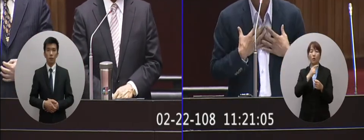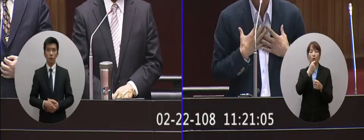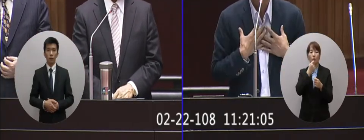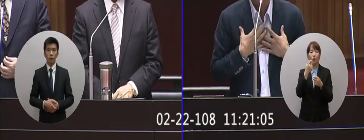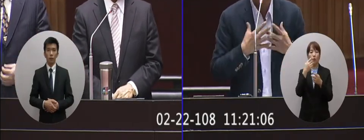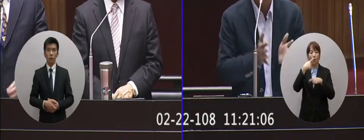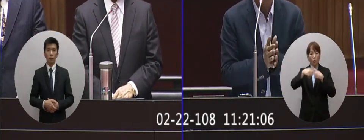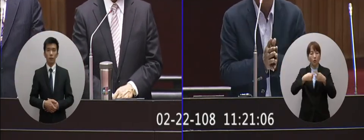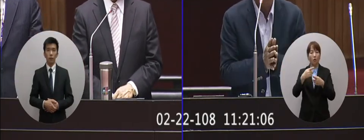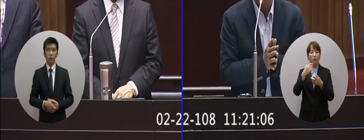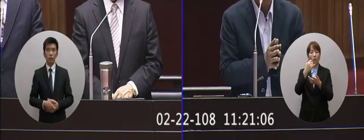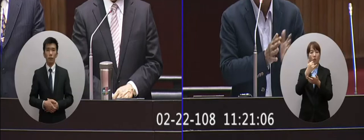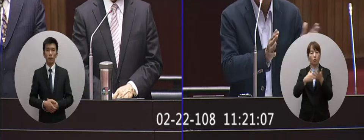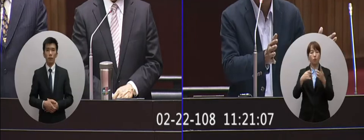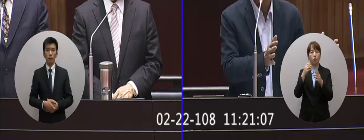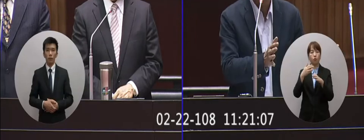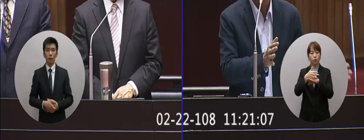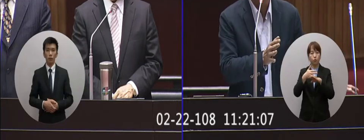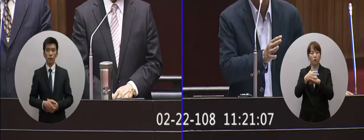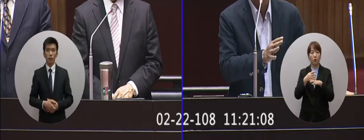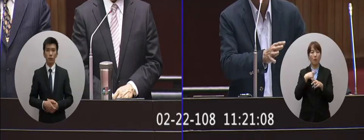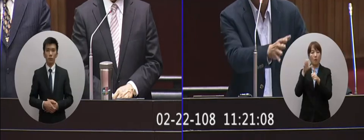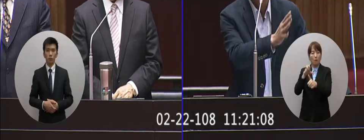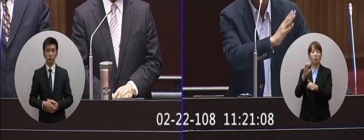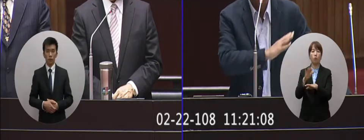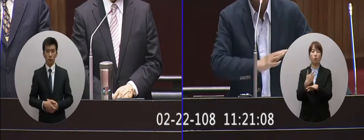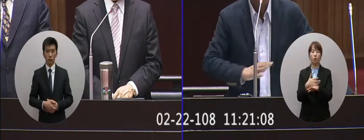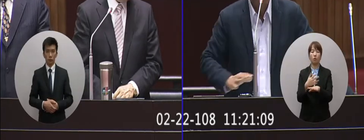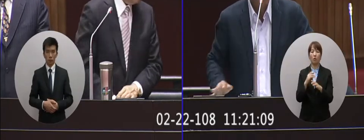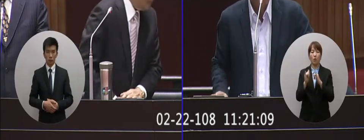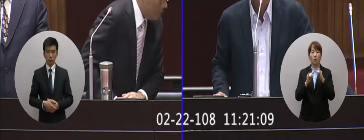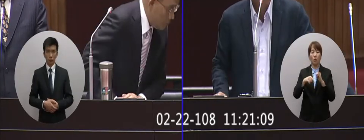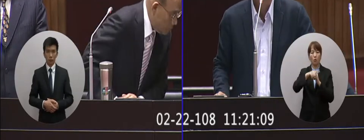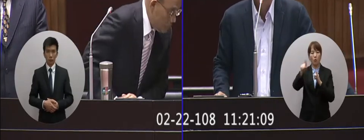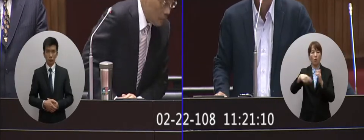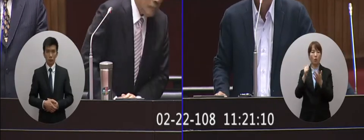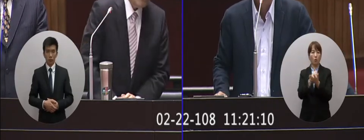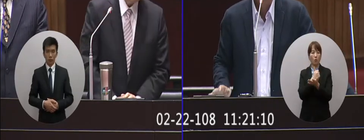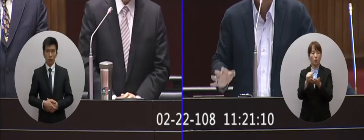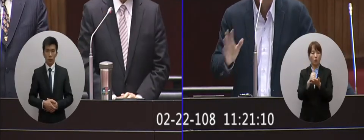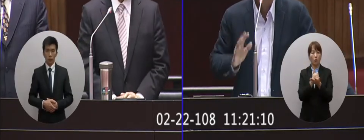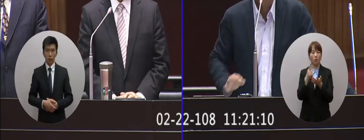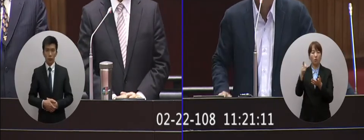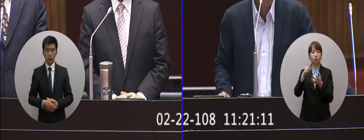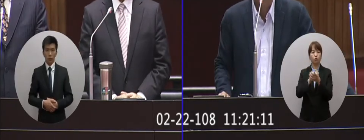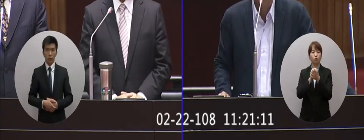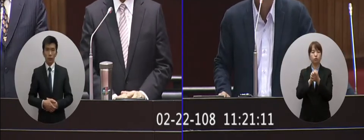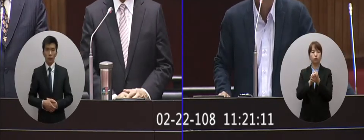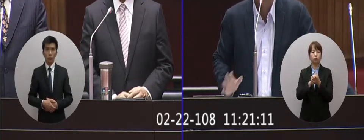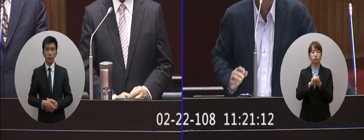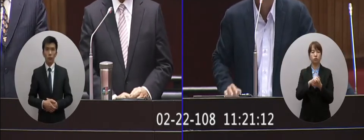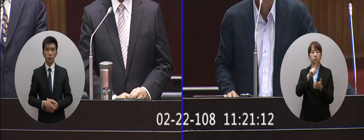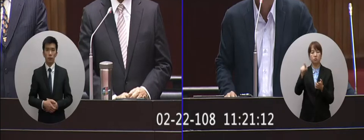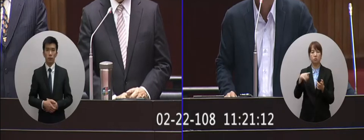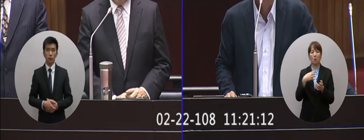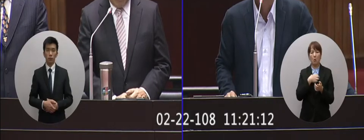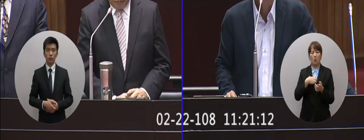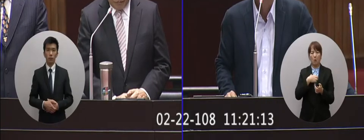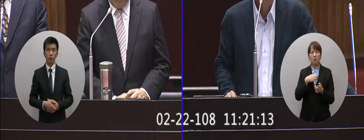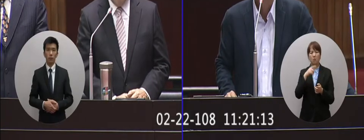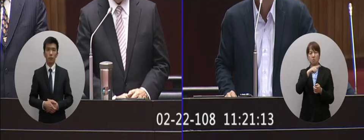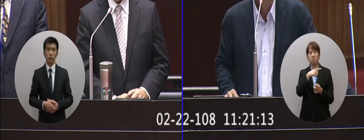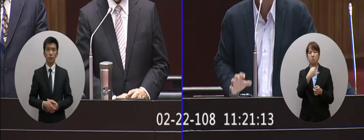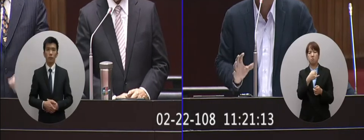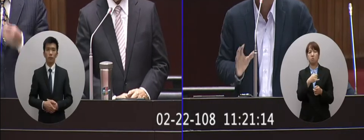我呢就没有强迫你淘汰。这个问题其实很多我们民间开货车的朋友也都抱怨连